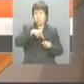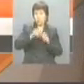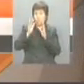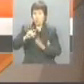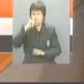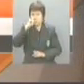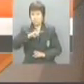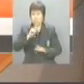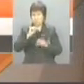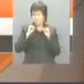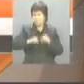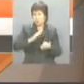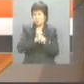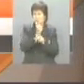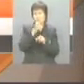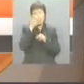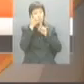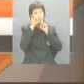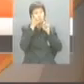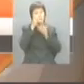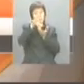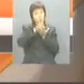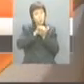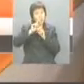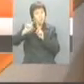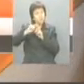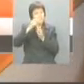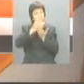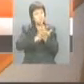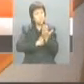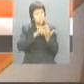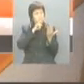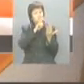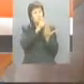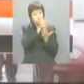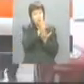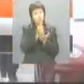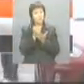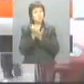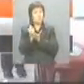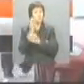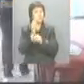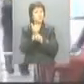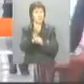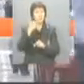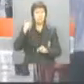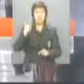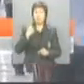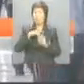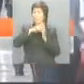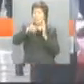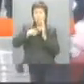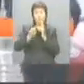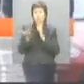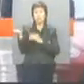อบสอบถามข้อมูลตลอดจนแจ้งข้อมูลขอความช่วยเหลือนะครับซึ่งหมายเลขโทรศัพท์ดังกล่าวคือ